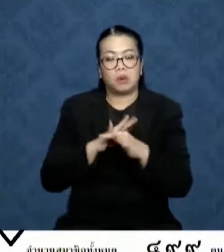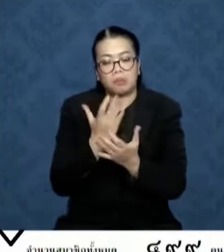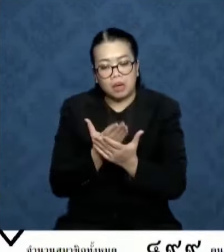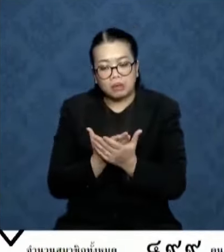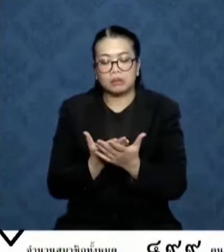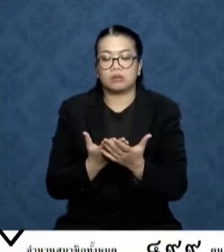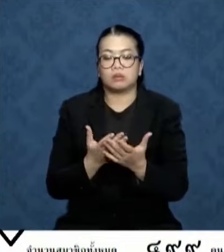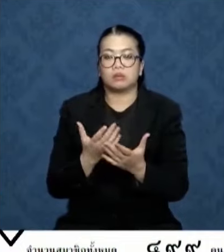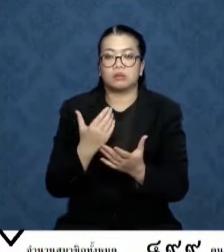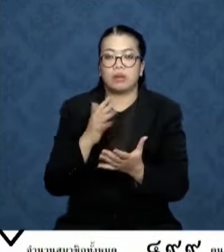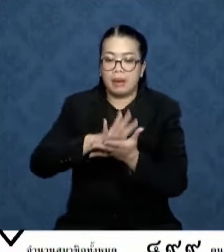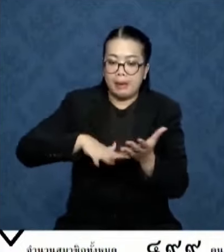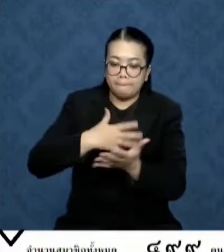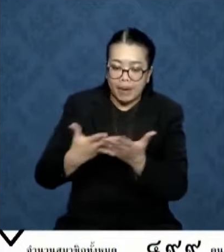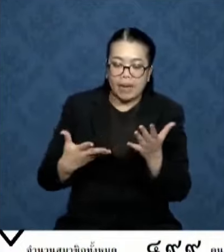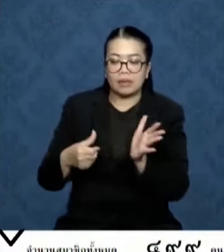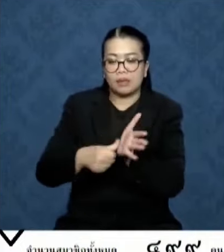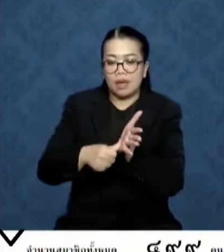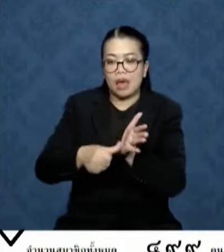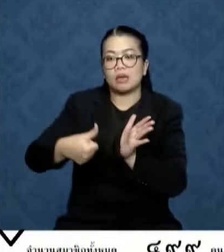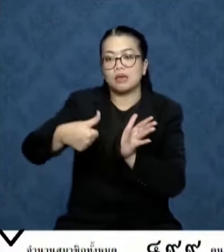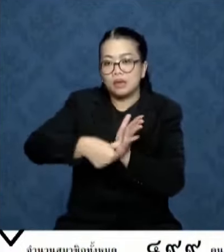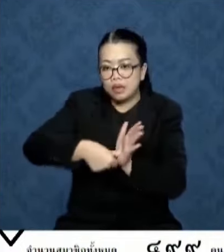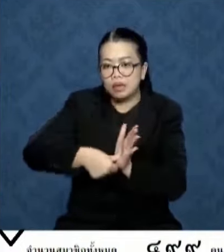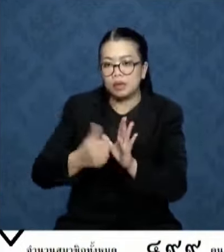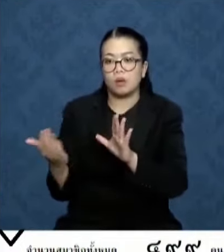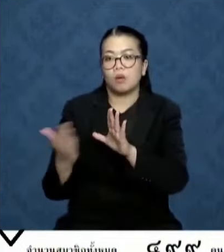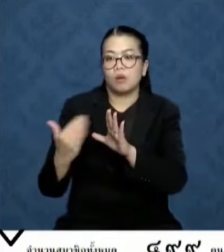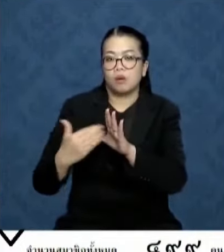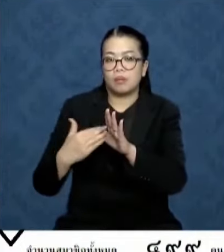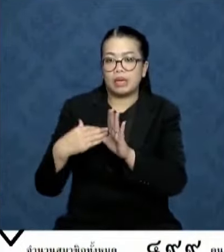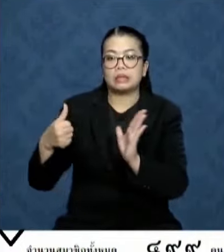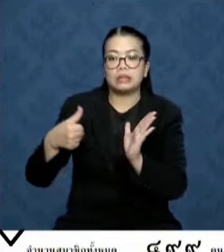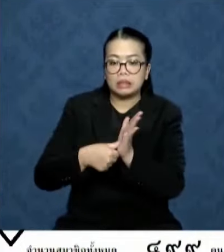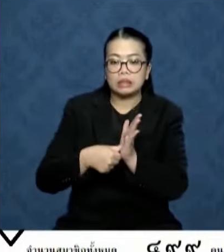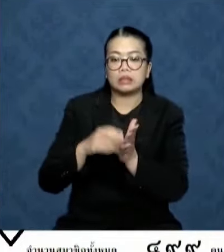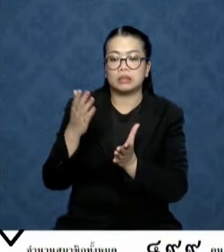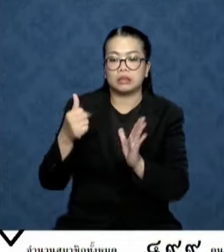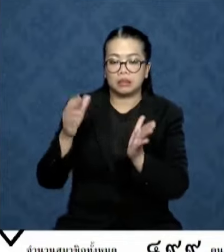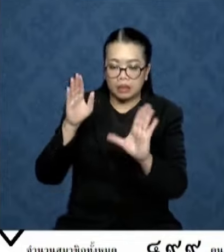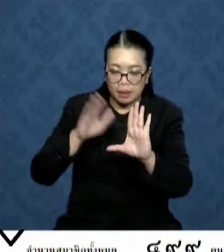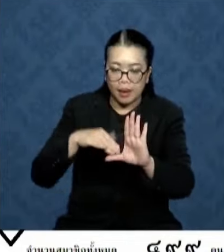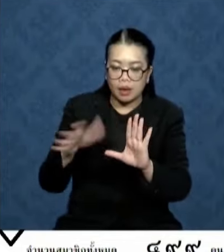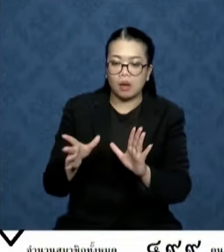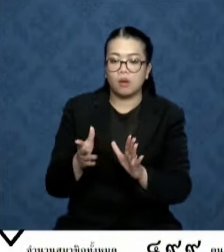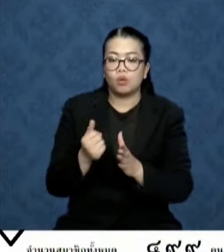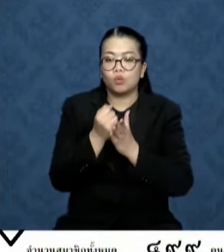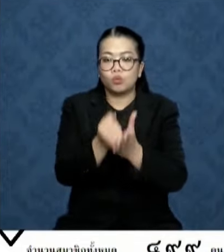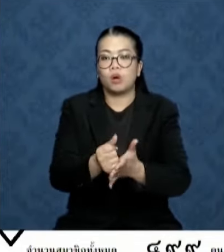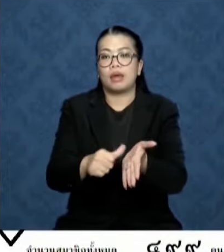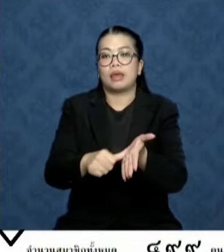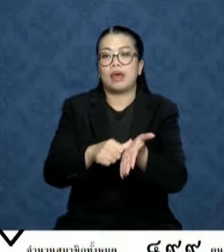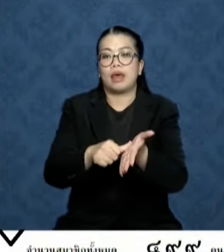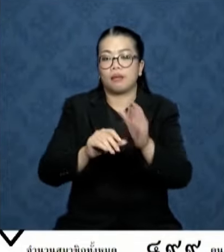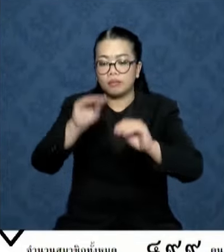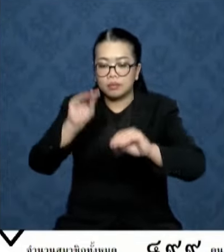โนโยบายแ้นี่ ย Canal เปวาร õงชาติ trรัฐบาลให้ความสำคัญครับวันนี้ผมจงขออภ